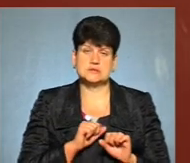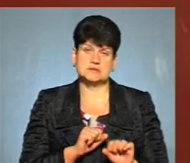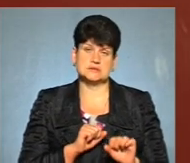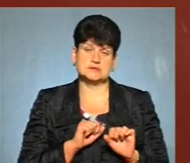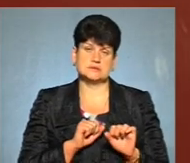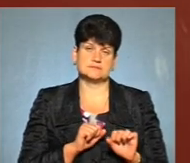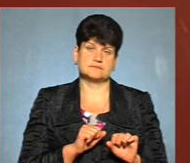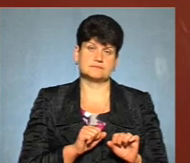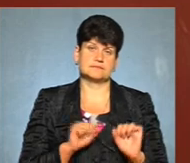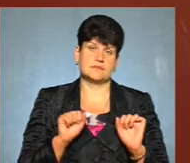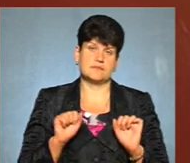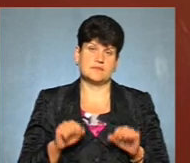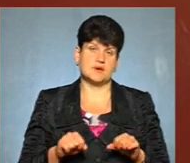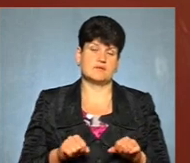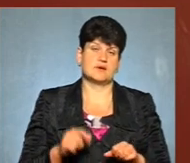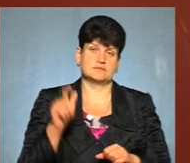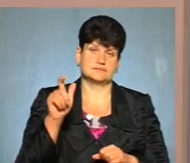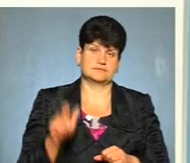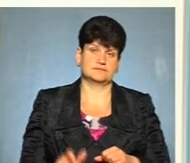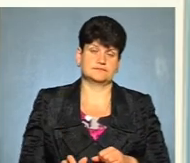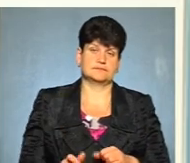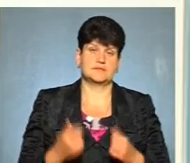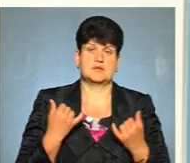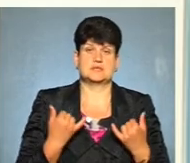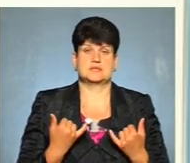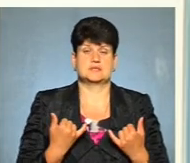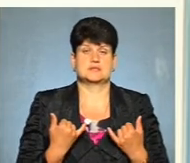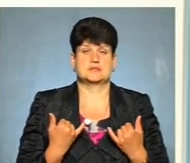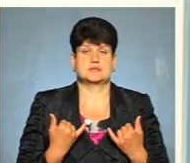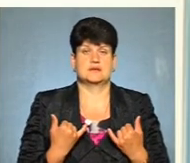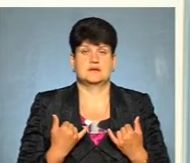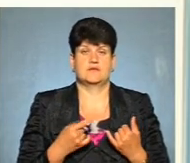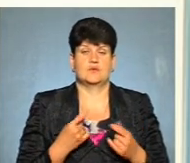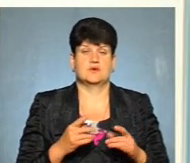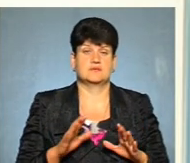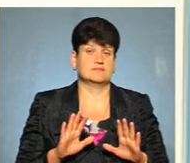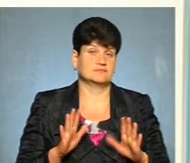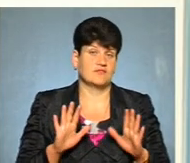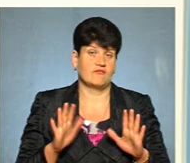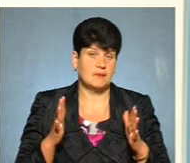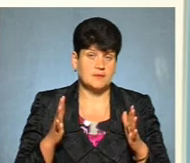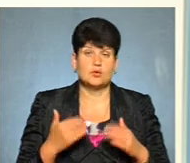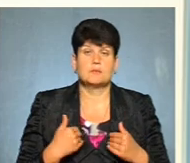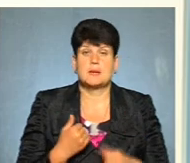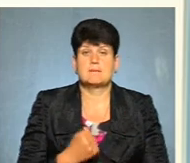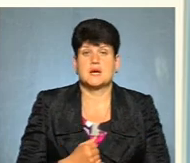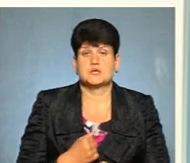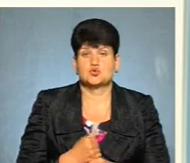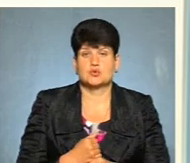відстоювати права найманого працівника. От зараз крайній, як ви називаєте, випадок, а ми працюємо